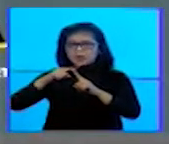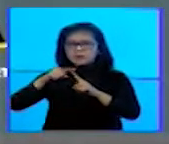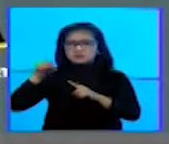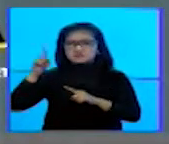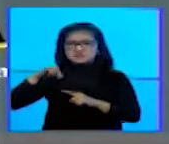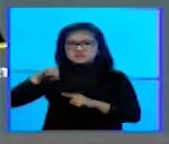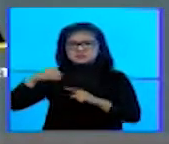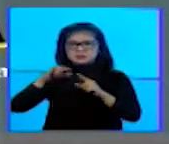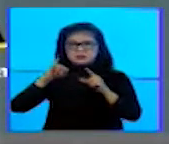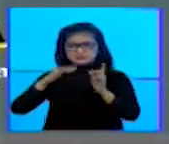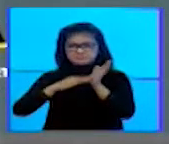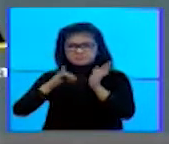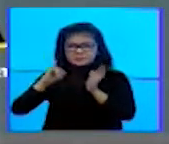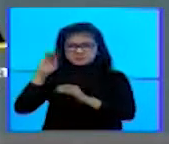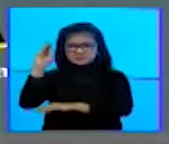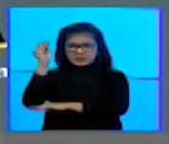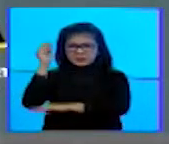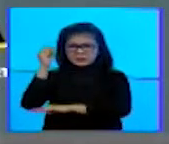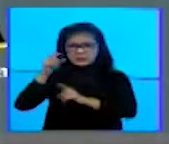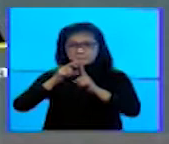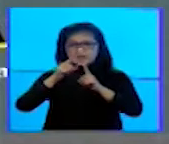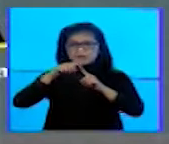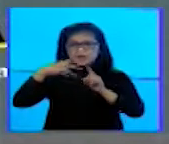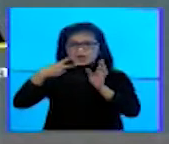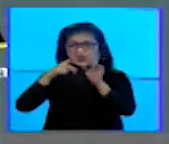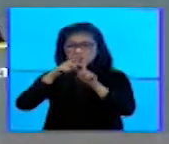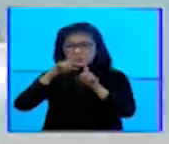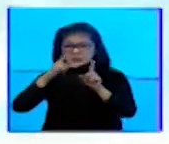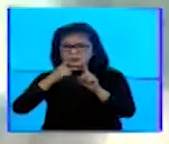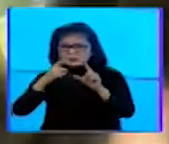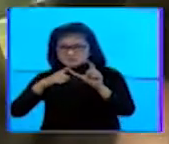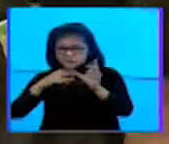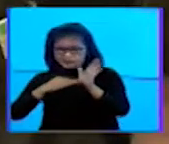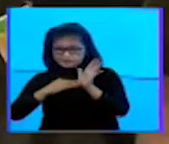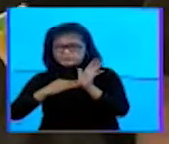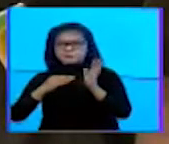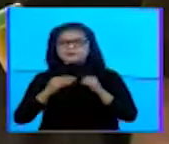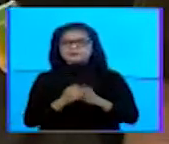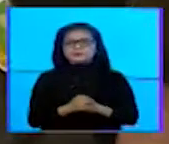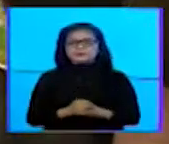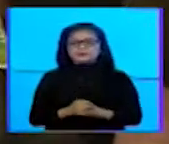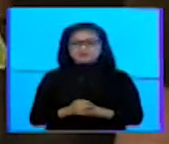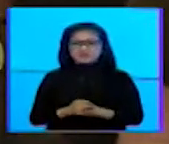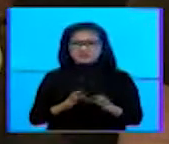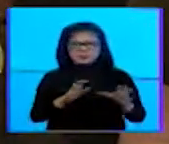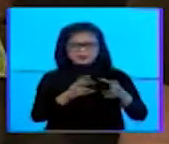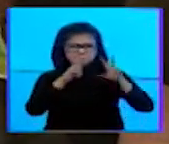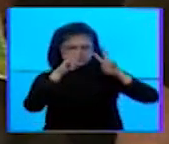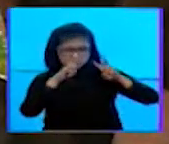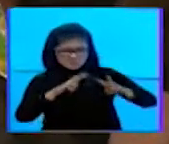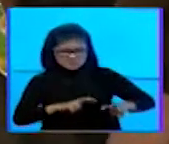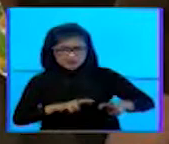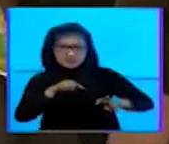Sutopo, Direktur PT Jakarta Emiten Investor Relationship. Dan tim penyidik